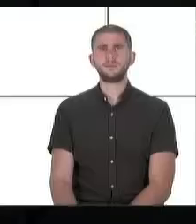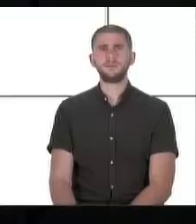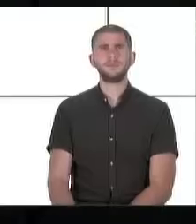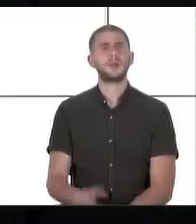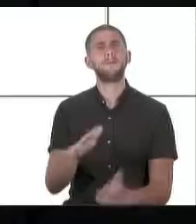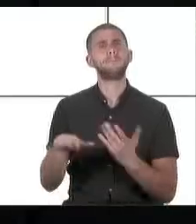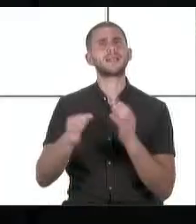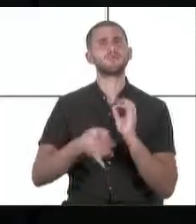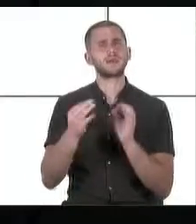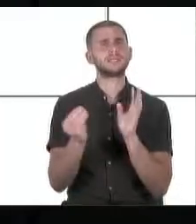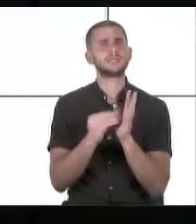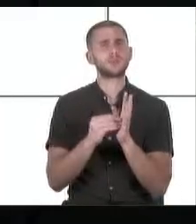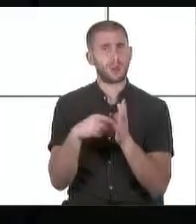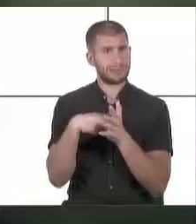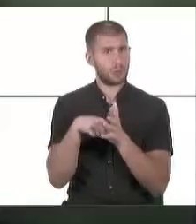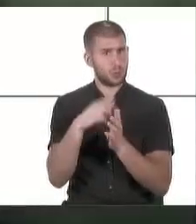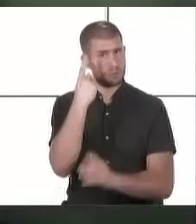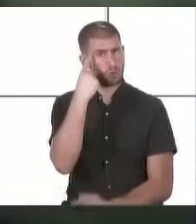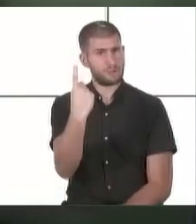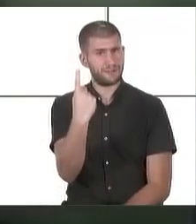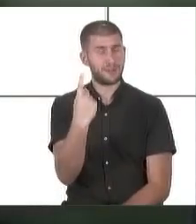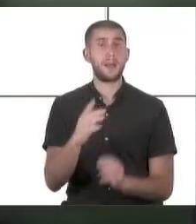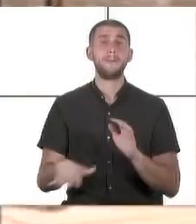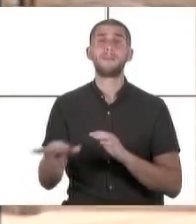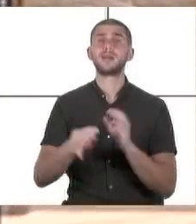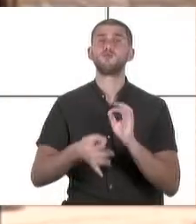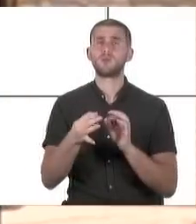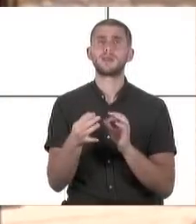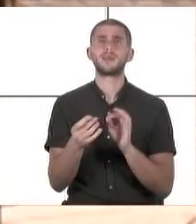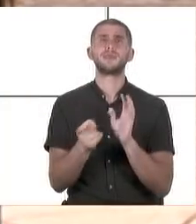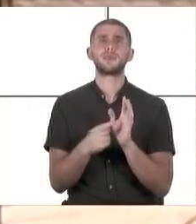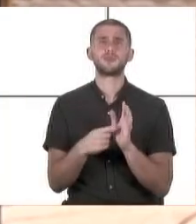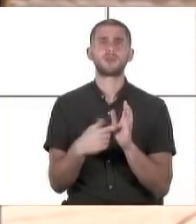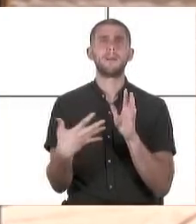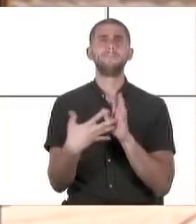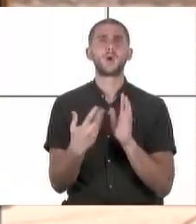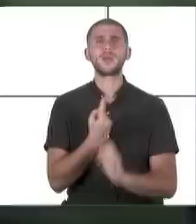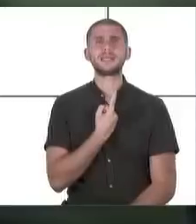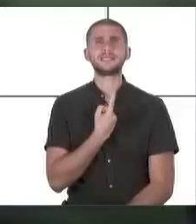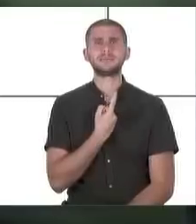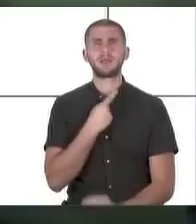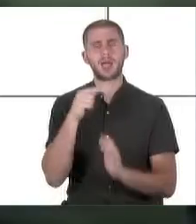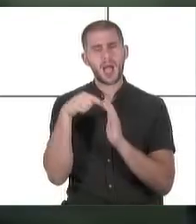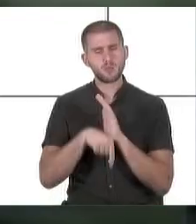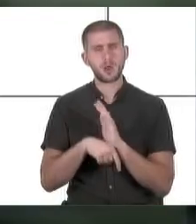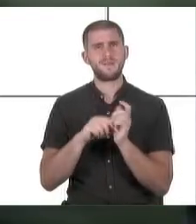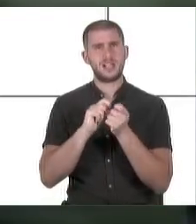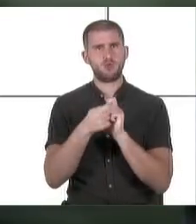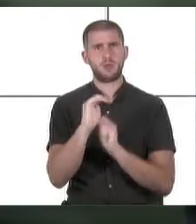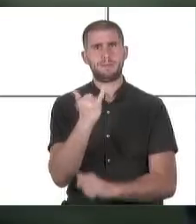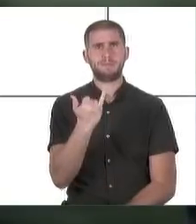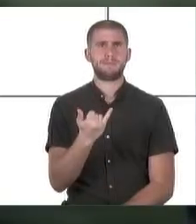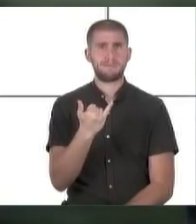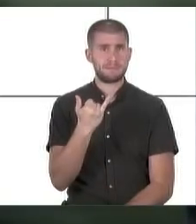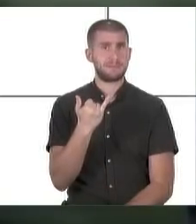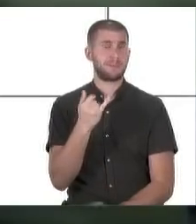מערכת המשפט זקוקה לתיקונים לדעתך? מערכת המשפט נדרשת לביקורת עצמית עמוקה ולשינויים,